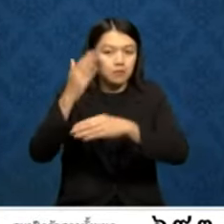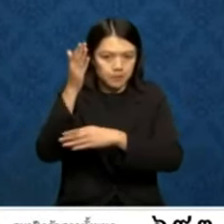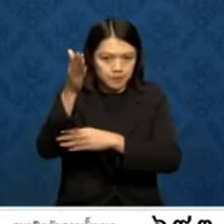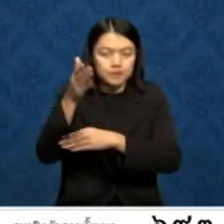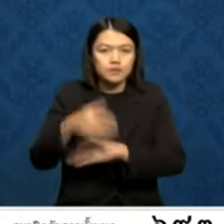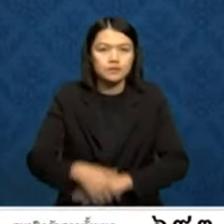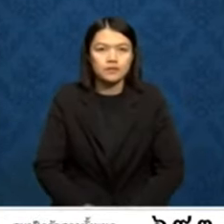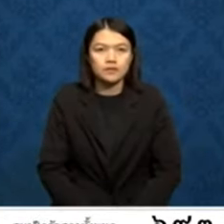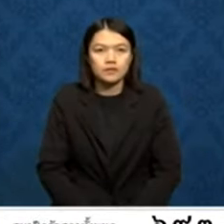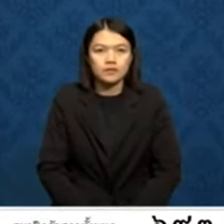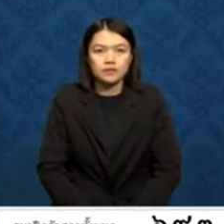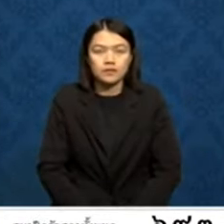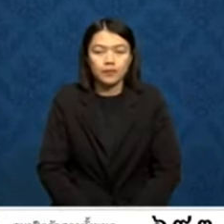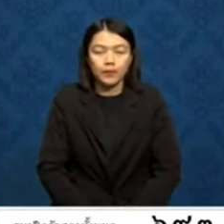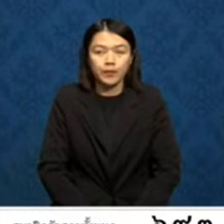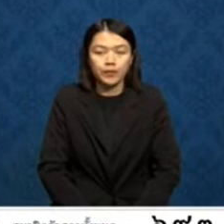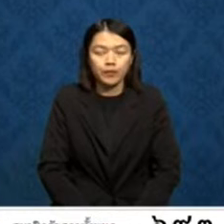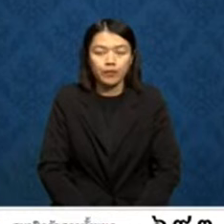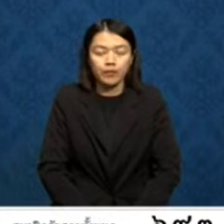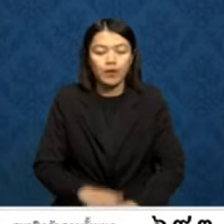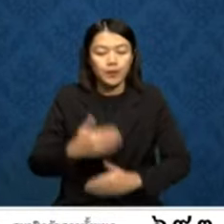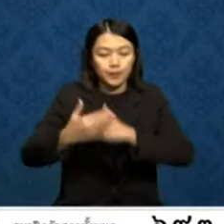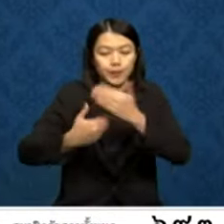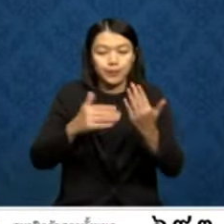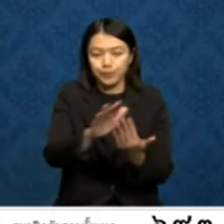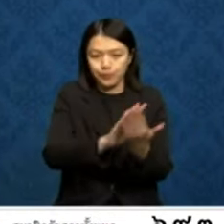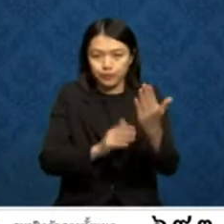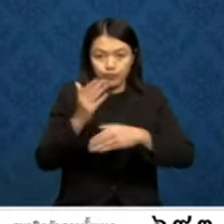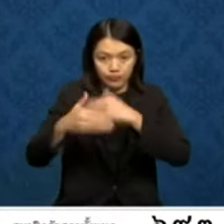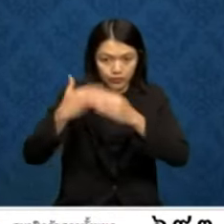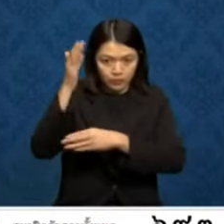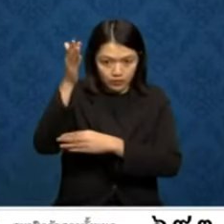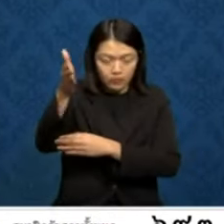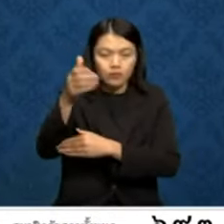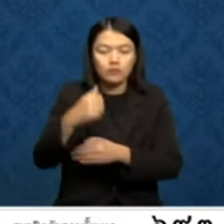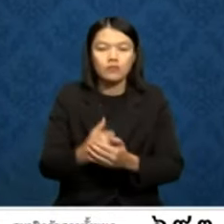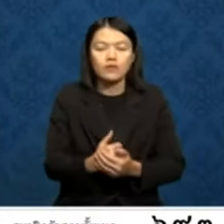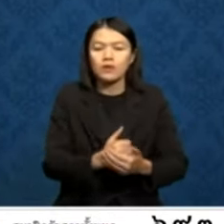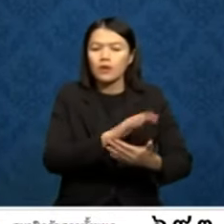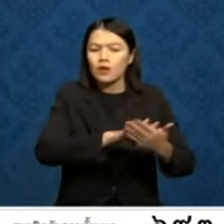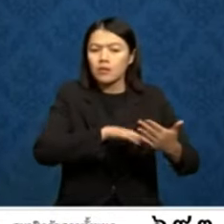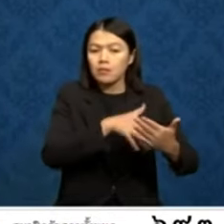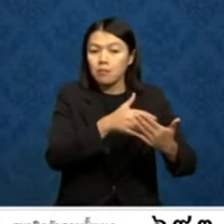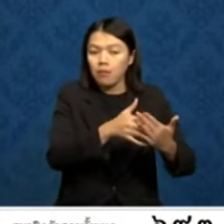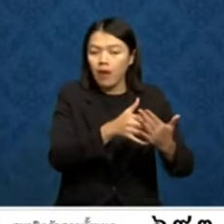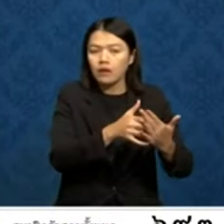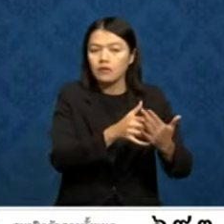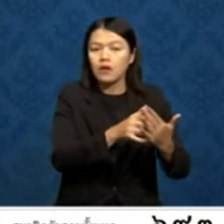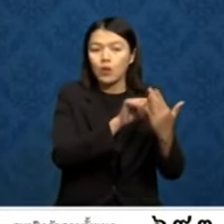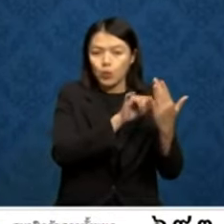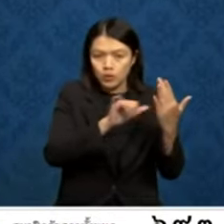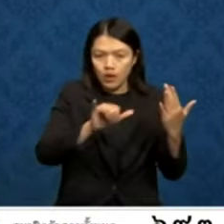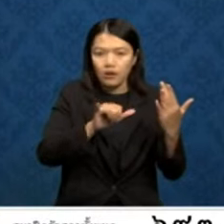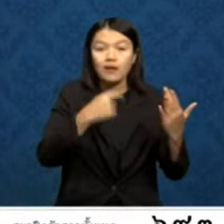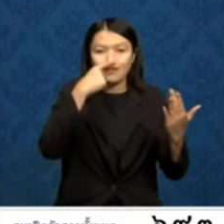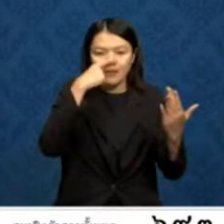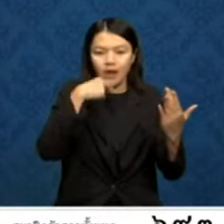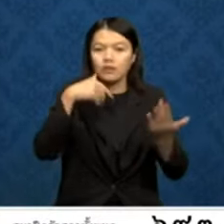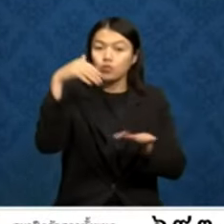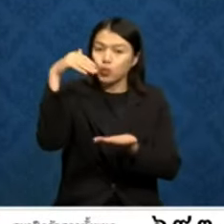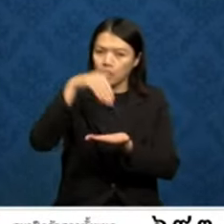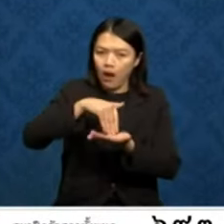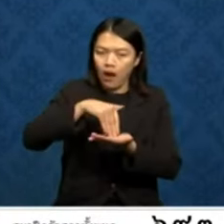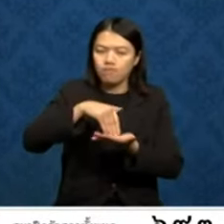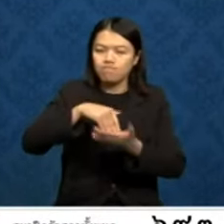สู่การพัฒนาประเทศในอนาคตพร้อมทั้งวางยุทธศาสตร์ให้ไทยเป็นศูนย์กลางการผลิต